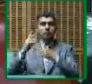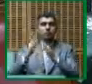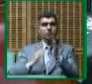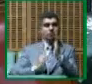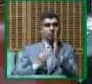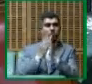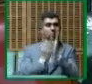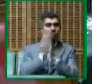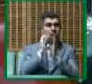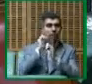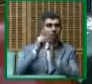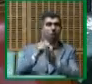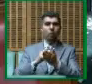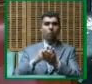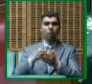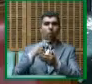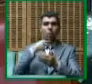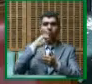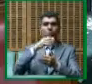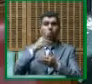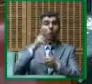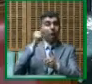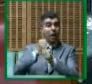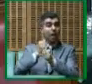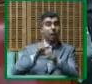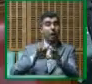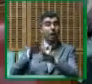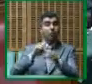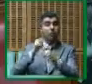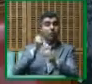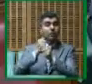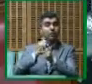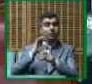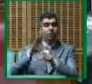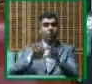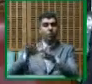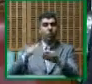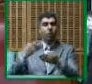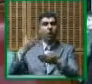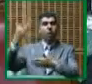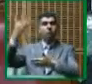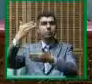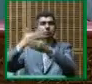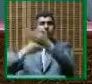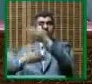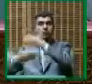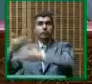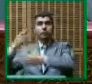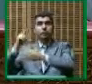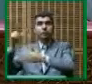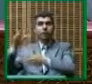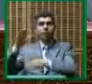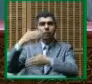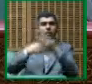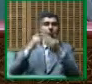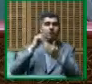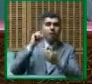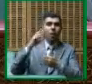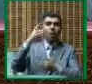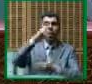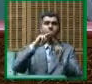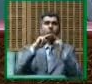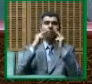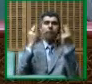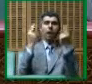فإن هذه الاتفاقيات تعتبر نتيجة لهذا الانفتاح، سواء على صعيد العلاقات متعددة الأطراف أو على مستوى العلاقات